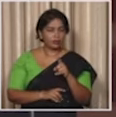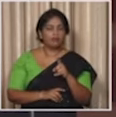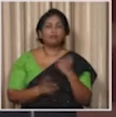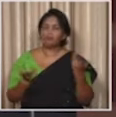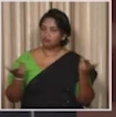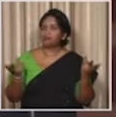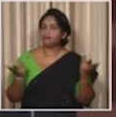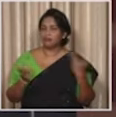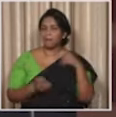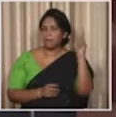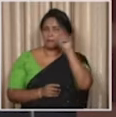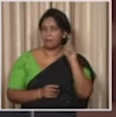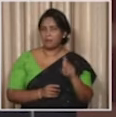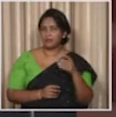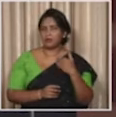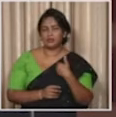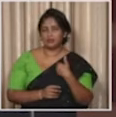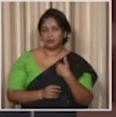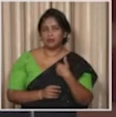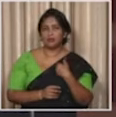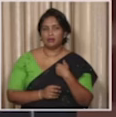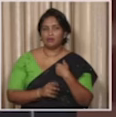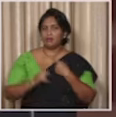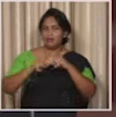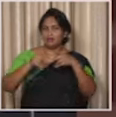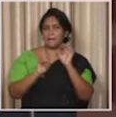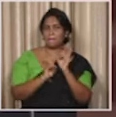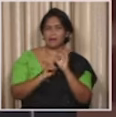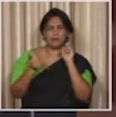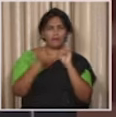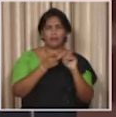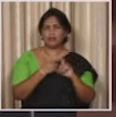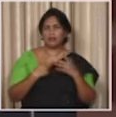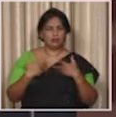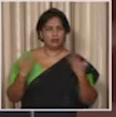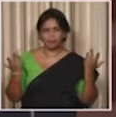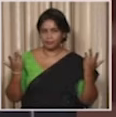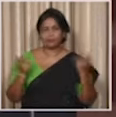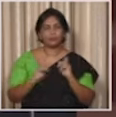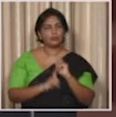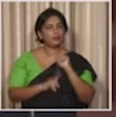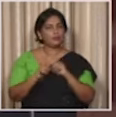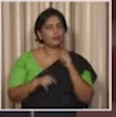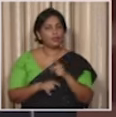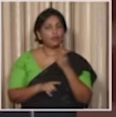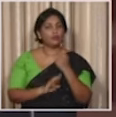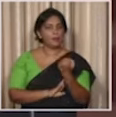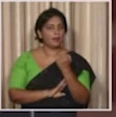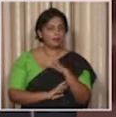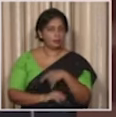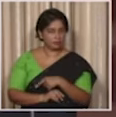ඒකයි අපිට තියෙන ප්‍රශ්නේ. අපි මේ කාත් එක්කවත් පෞද්ගලික අමනාපයක් නැහැ. පාර්ලිමේන්තුවටයි මුදල් බලය